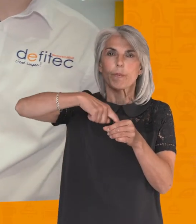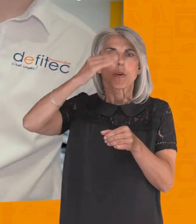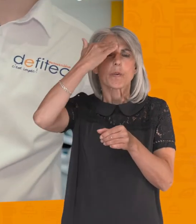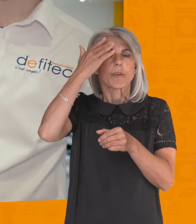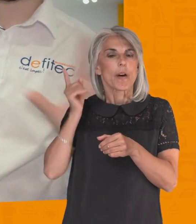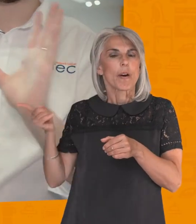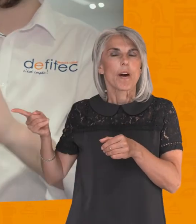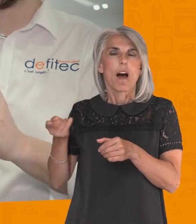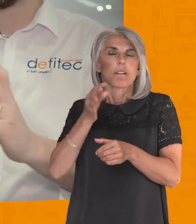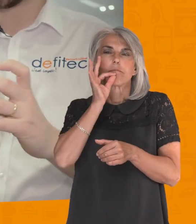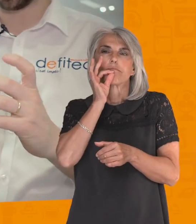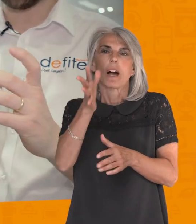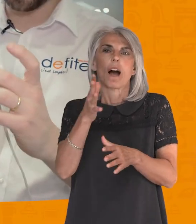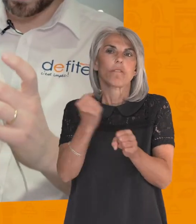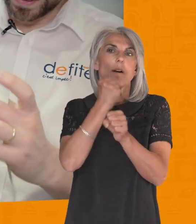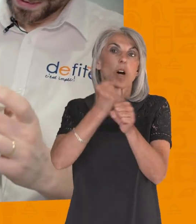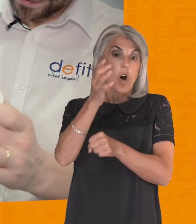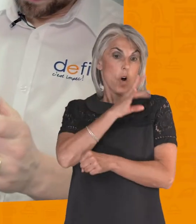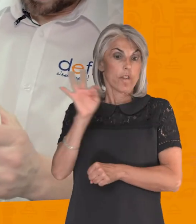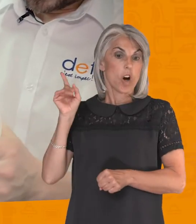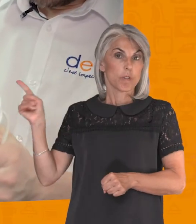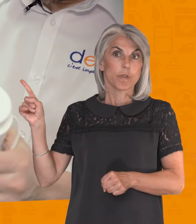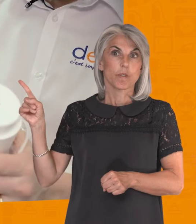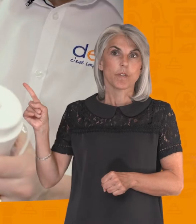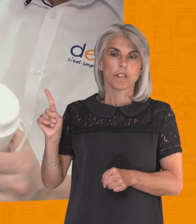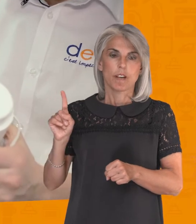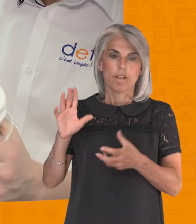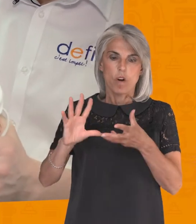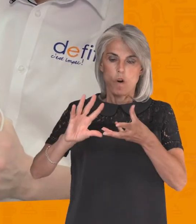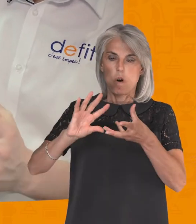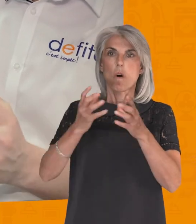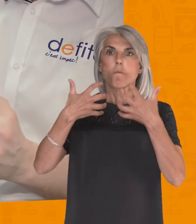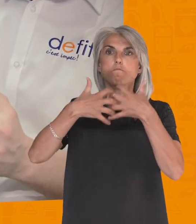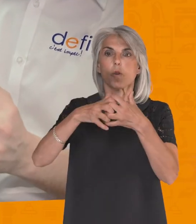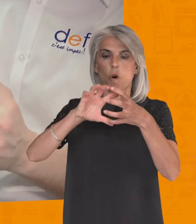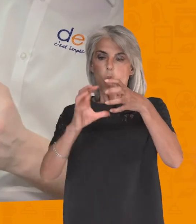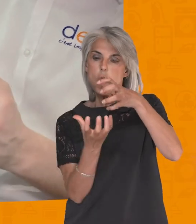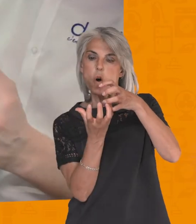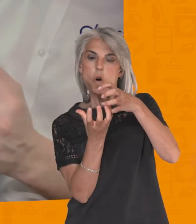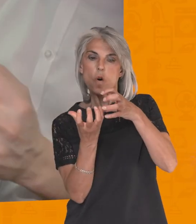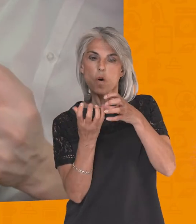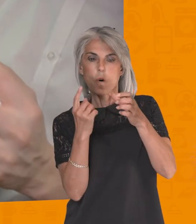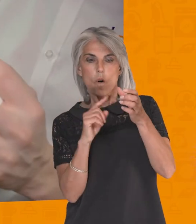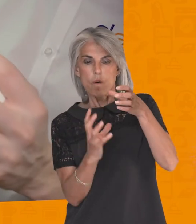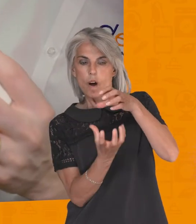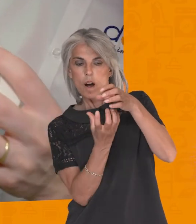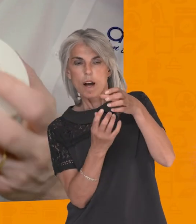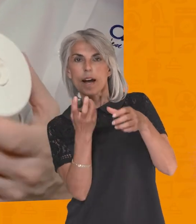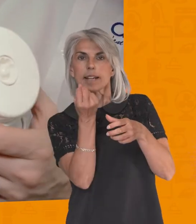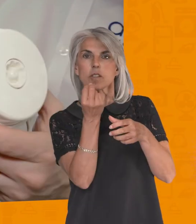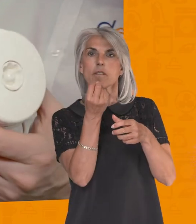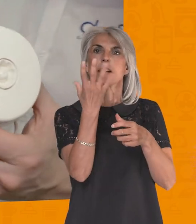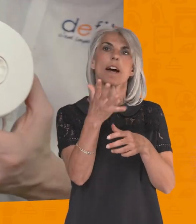apparaît absolument extraordinaire fabriqué en france voilà si vous retournez le bloc moteur vous avez le type qui est gravé ici type